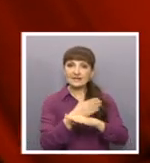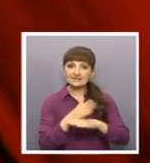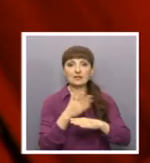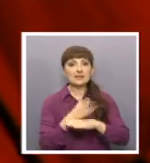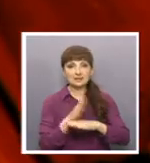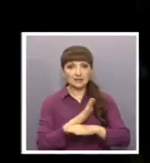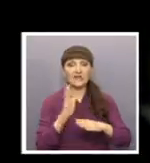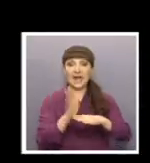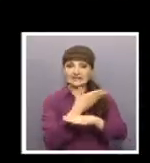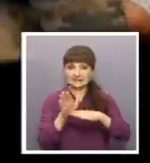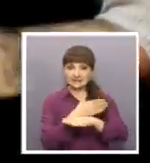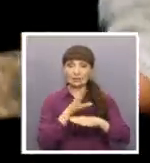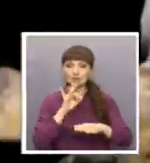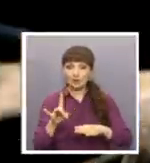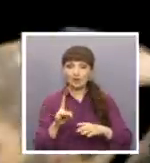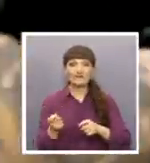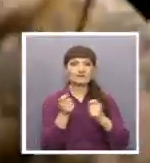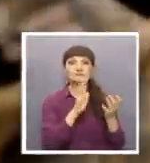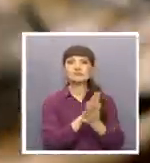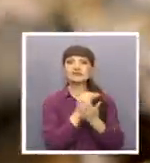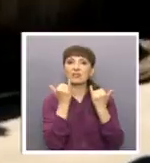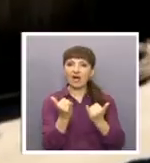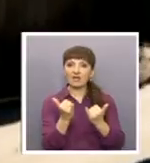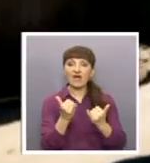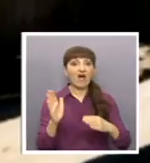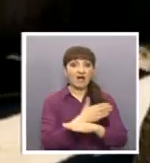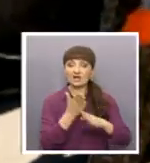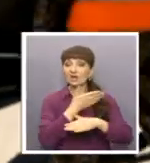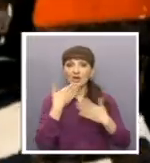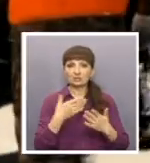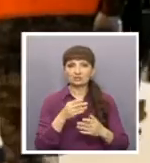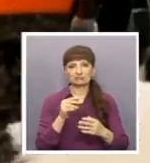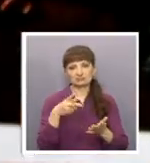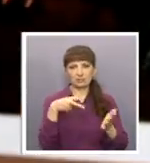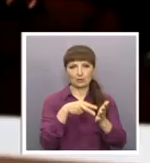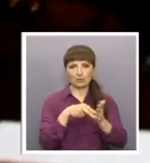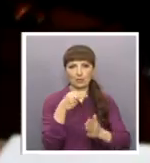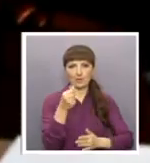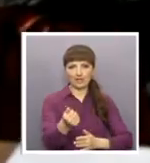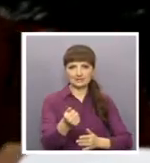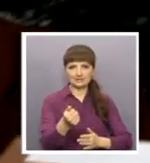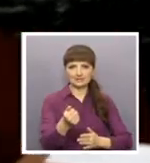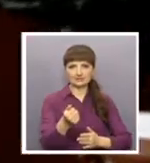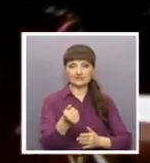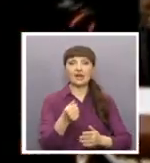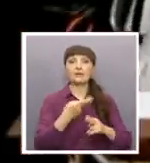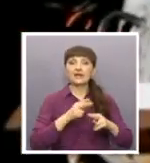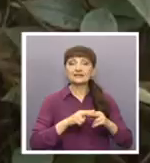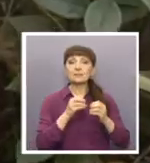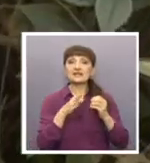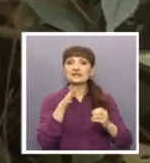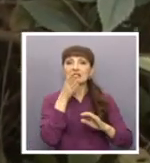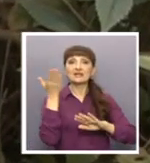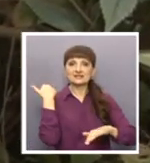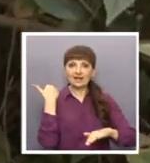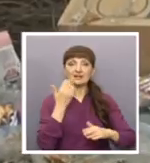нет. Рассортированные отходы вывозят абсолютно бесплатно. А в стоимость соков включена оплата за утилизацию тары. При этом еще 15 лет